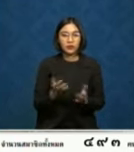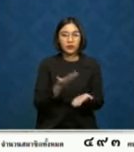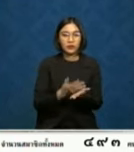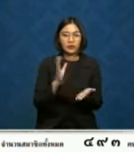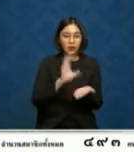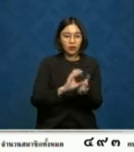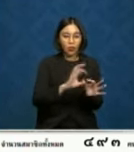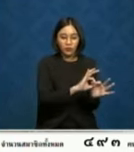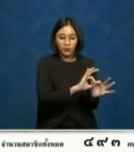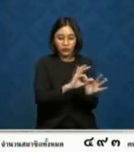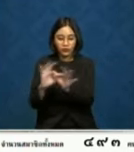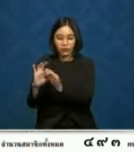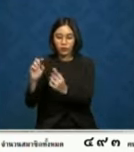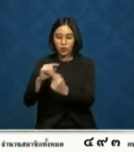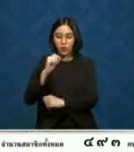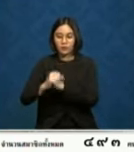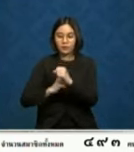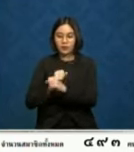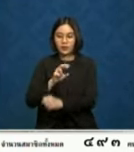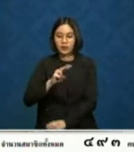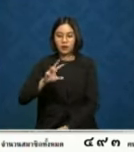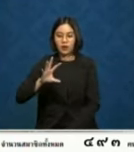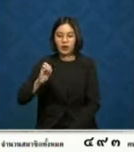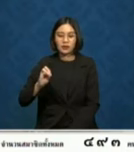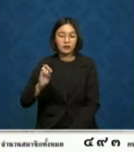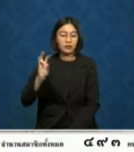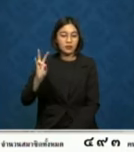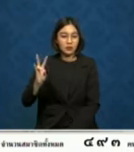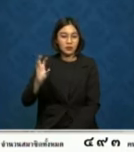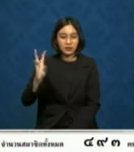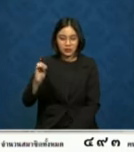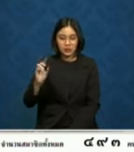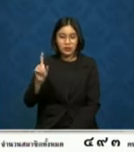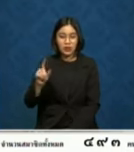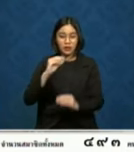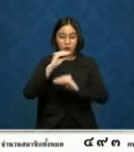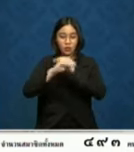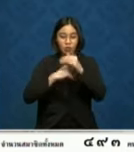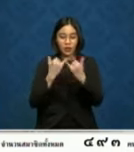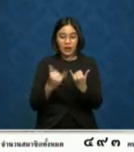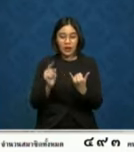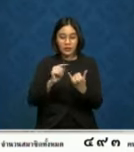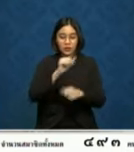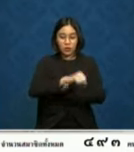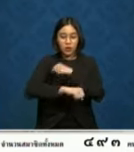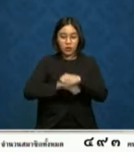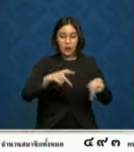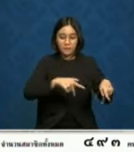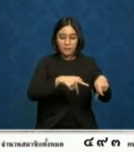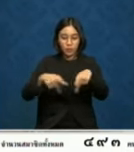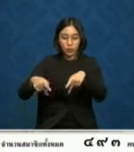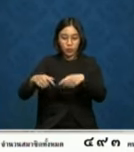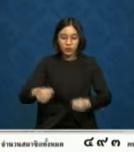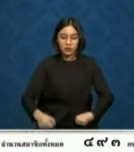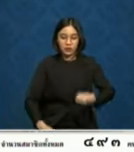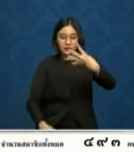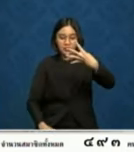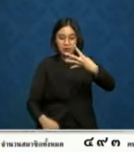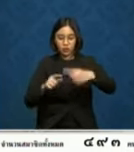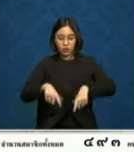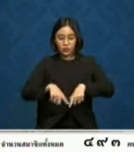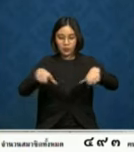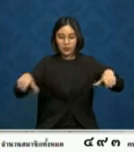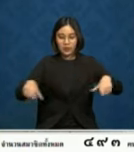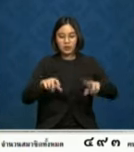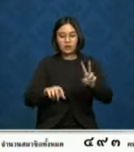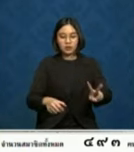ประมาณไปจนจนถึงปี2571โครงการดังกล่าวเป็นโครงการก่อสร้างพิพิธภัณฑ์ขนาด 4ชั้นบนพื้น